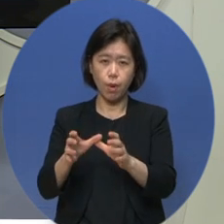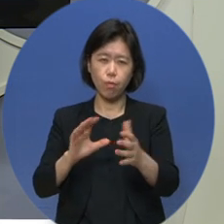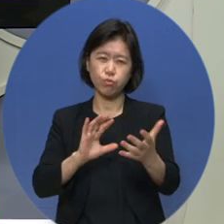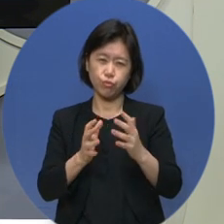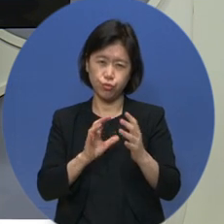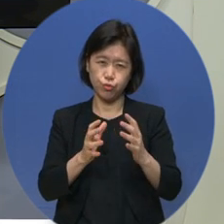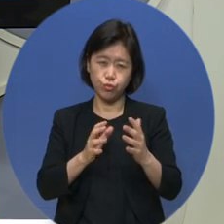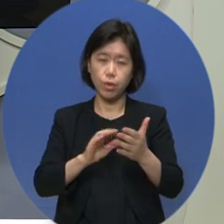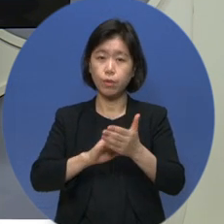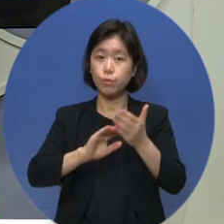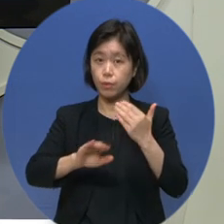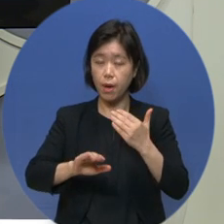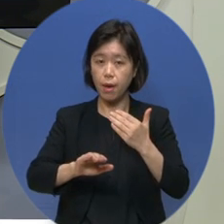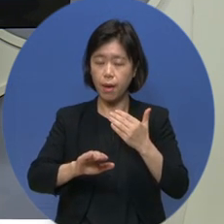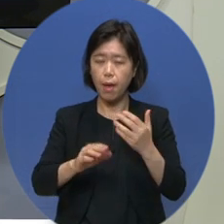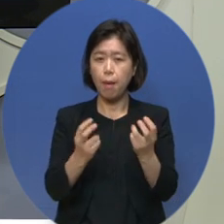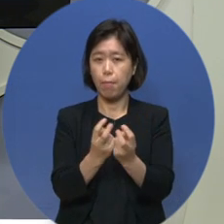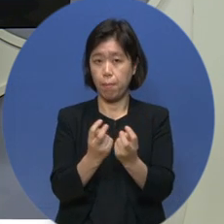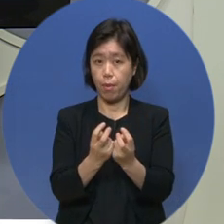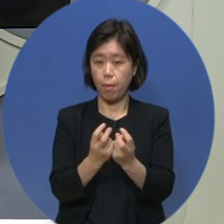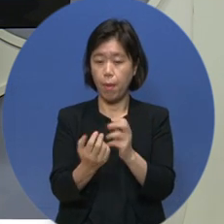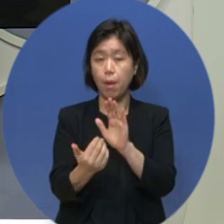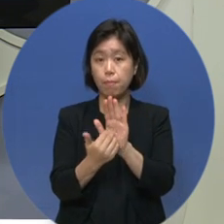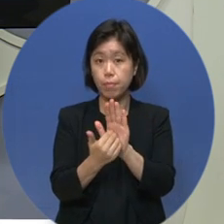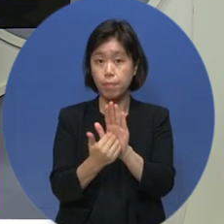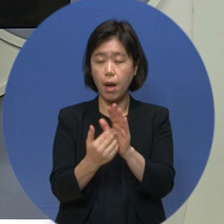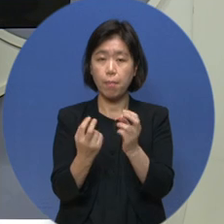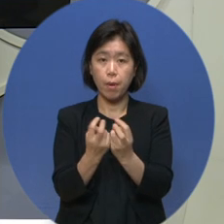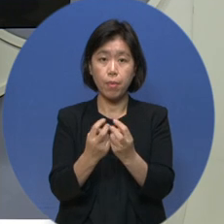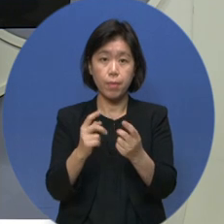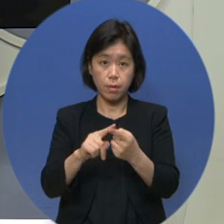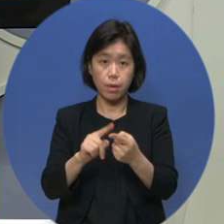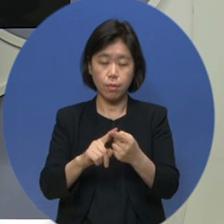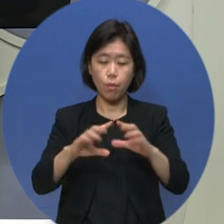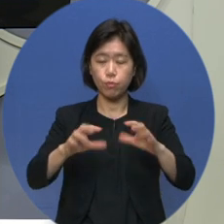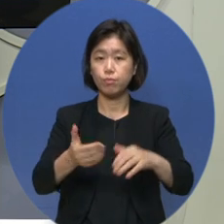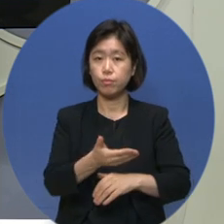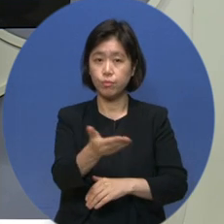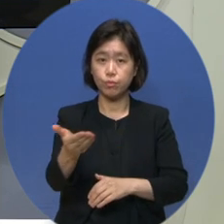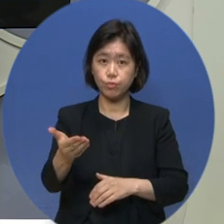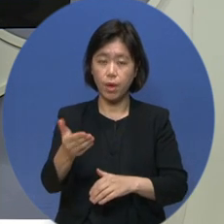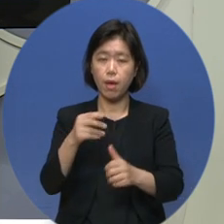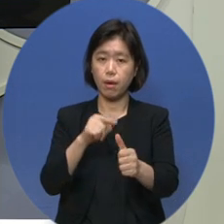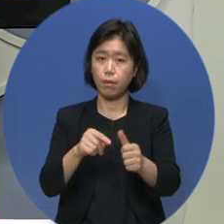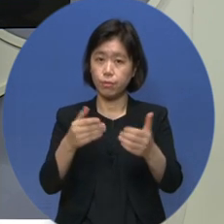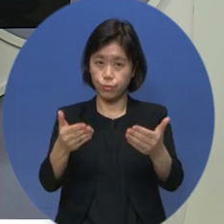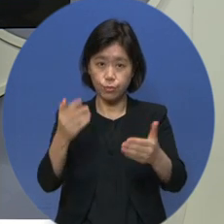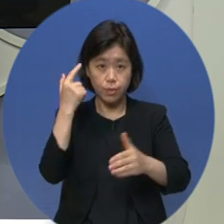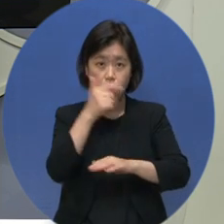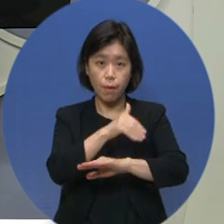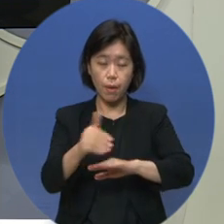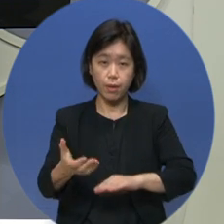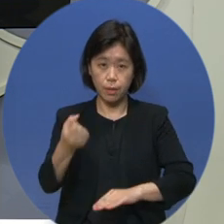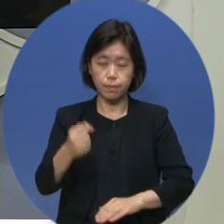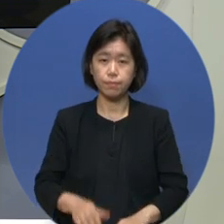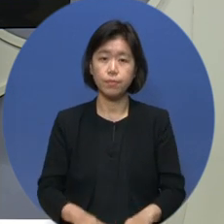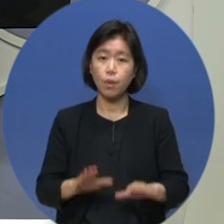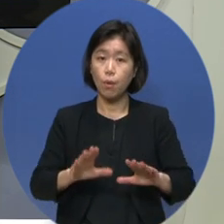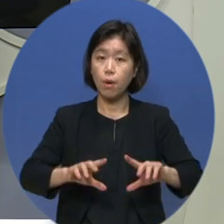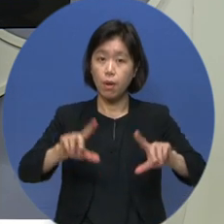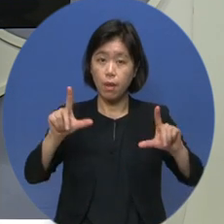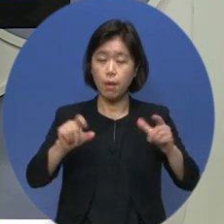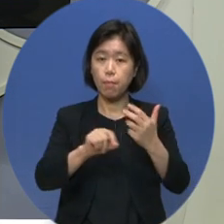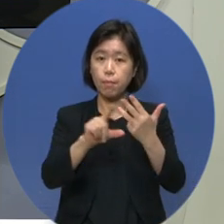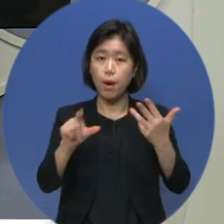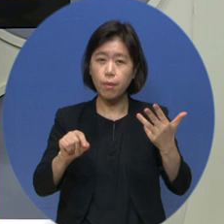하고 국민께 는 유형별 예방 요령을 알려 사전에 대비하도록 할 계획입니다 올해 8월에 평균 기온은